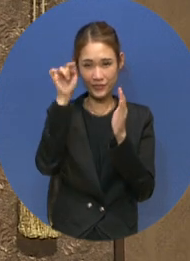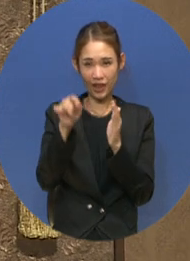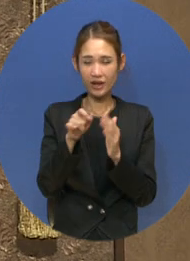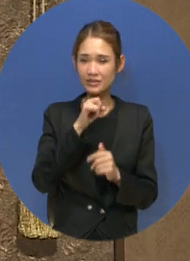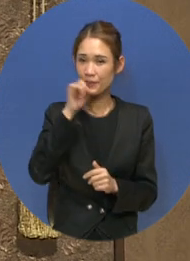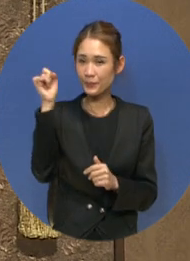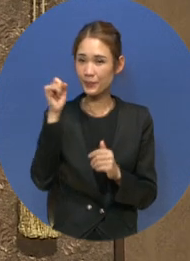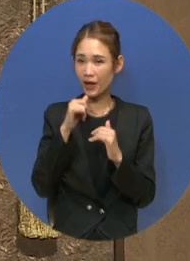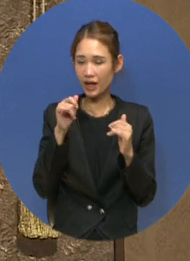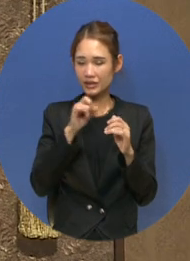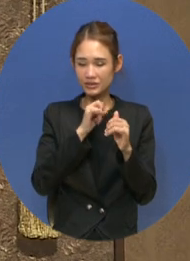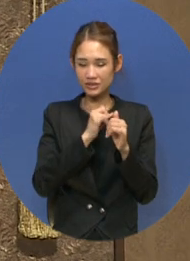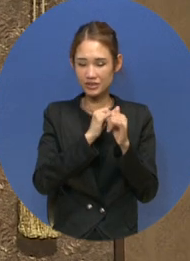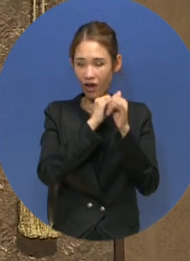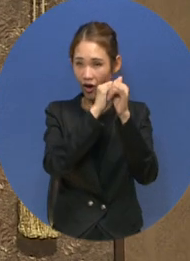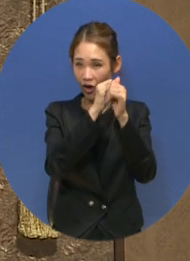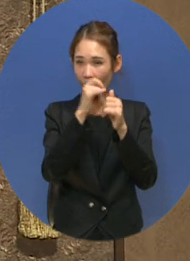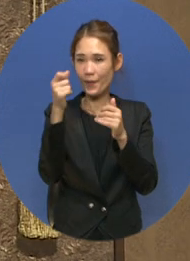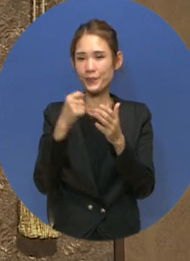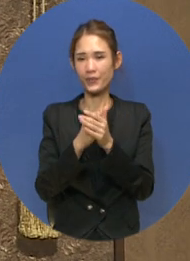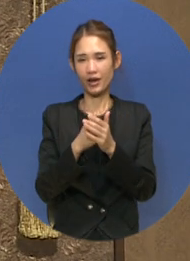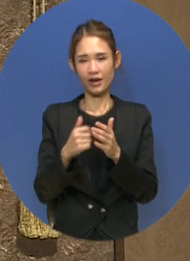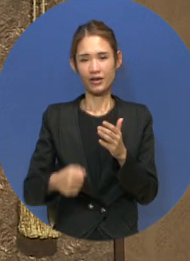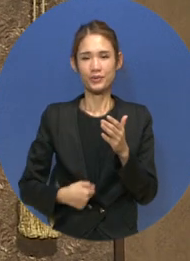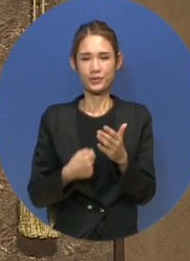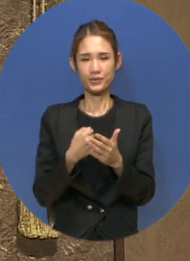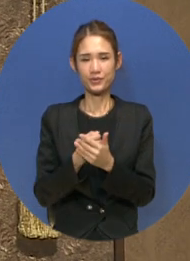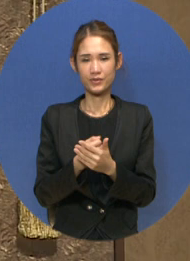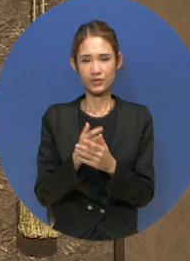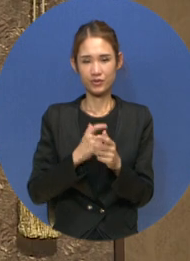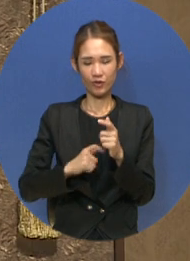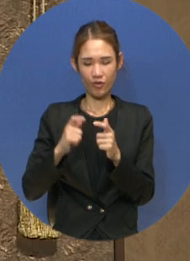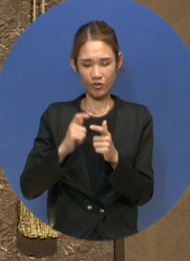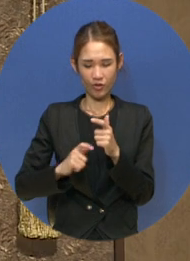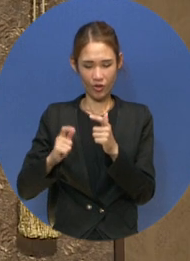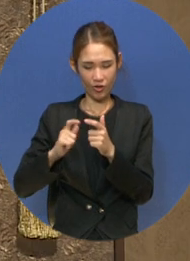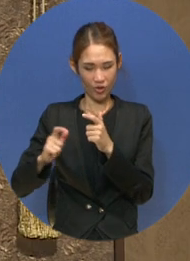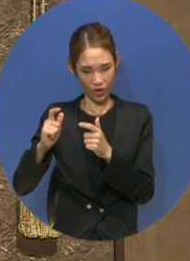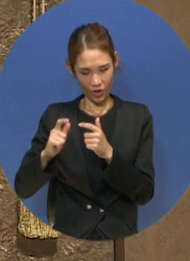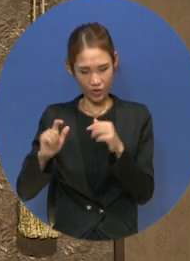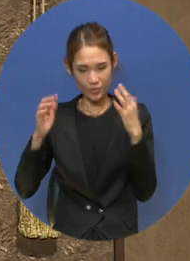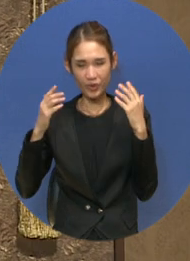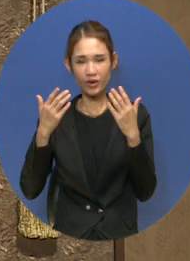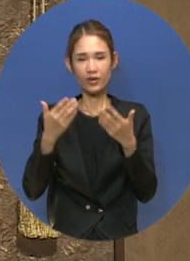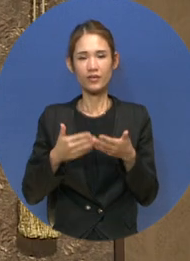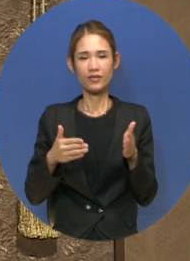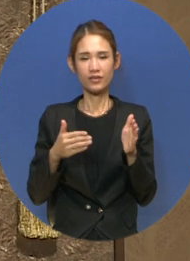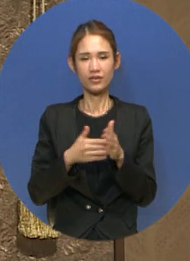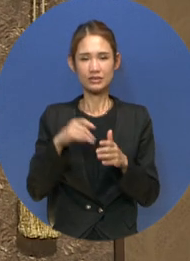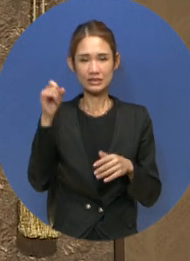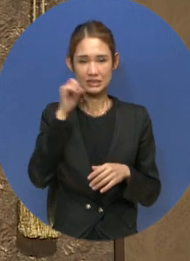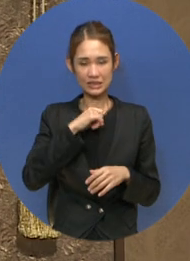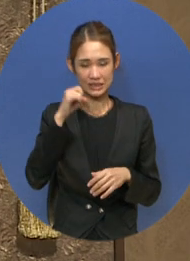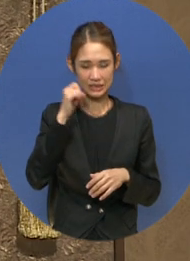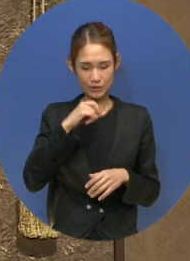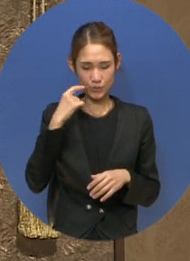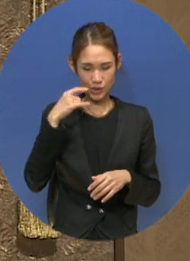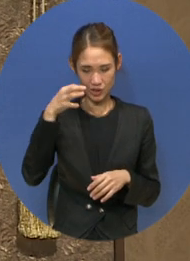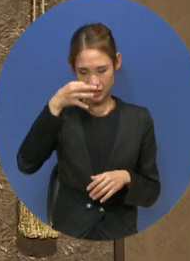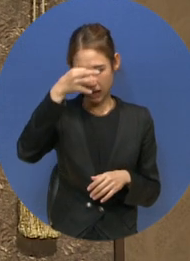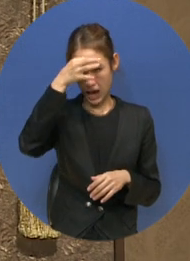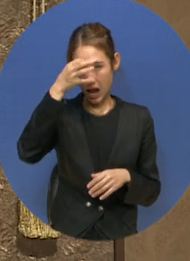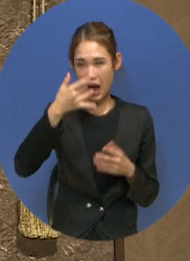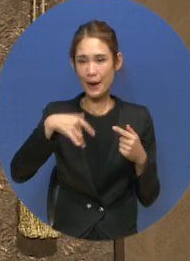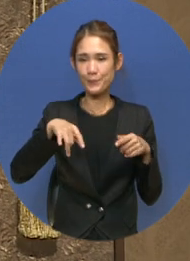되면 성취 동기가 생기기 때문에 더욱 더 분발할 수 있거든요. 그 취미와 어떤